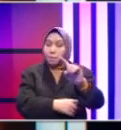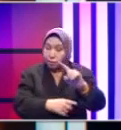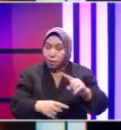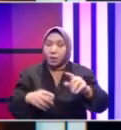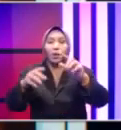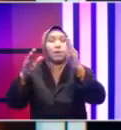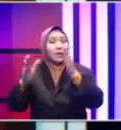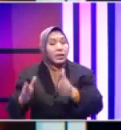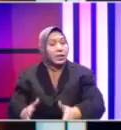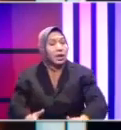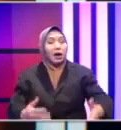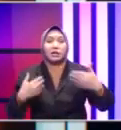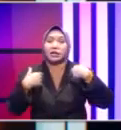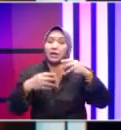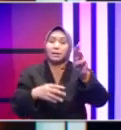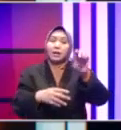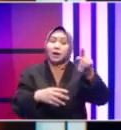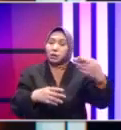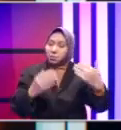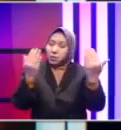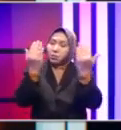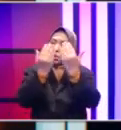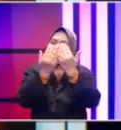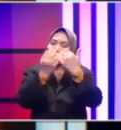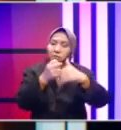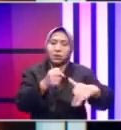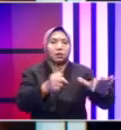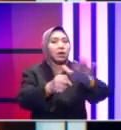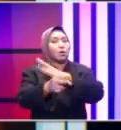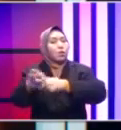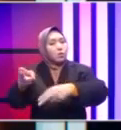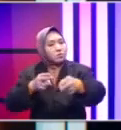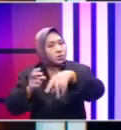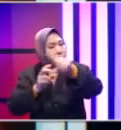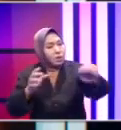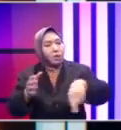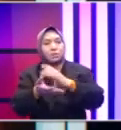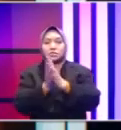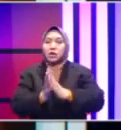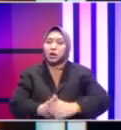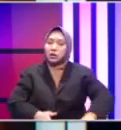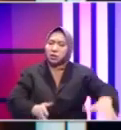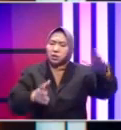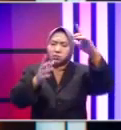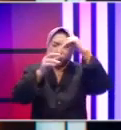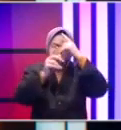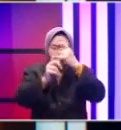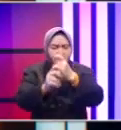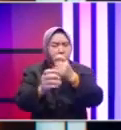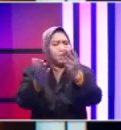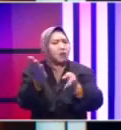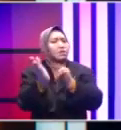Mekah yang kita mendoakan agar Allah Subhanahu Wa Ta'ala menyempurnakan urusan mereka memberikan Taufik dan hidayah-nya kepada mereka